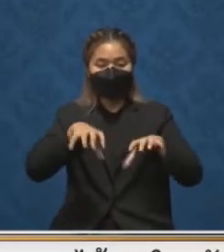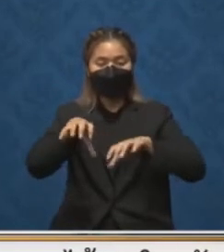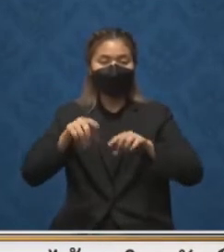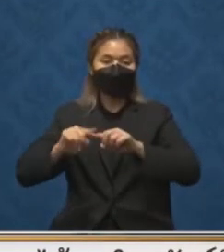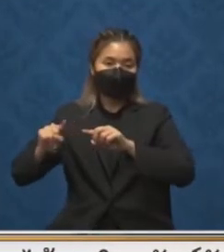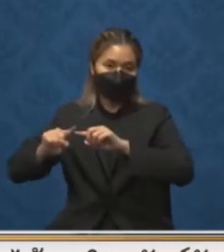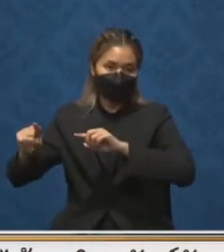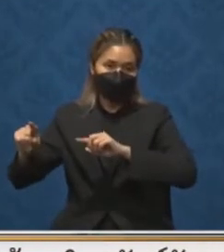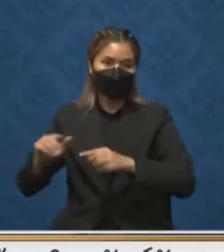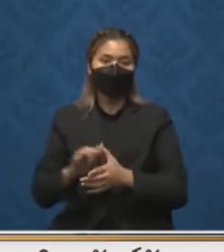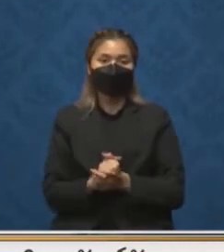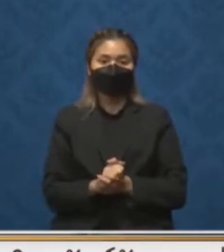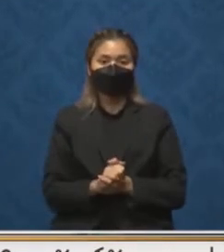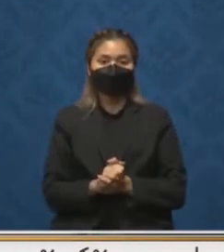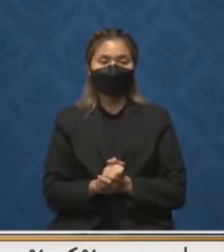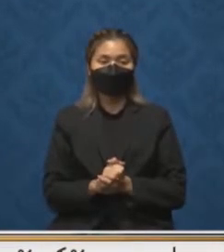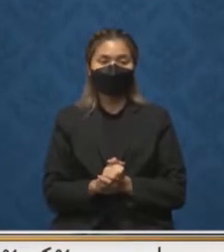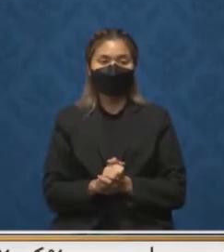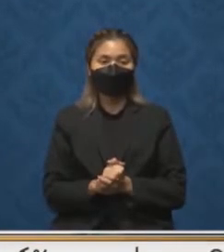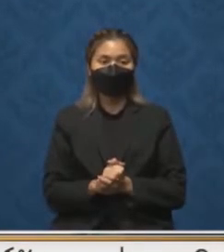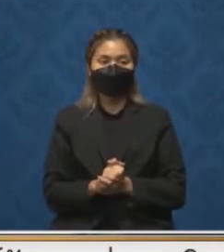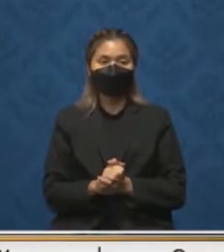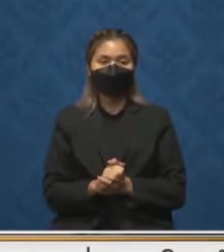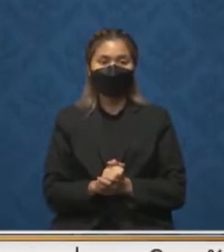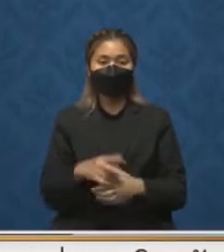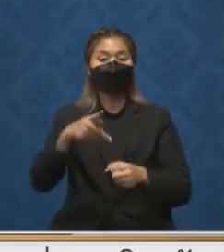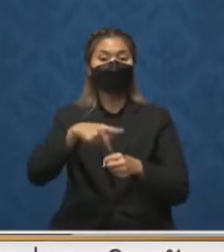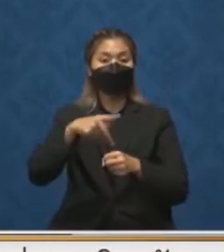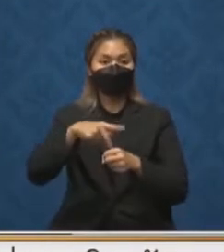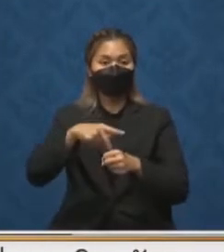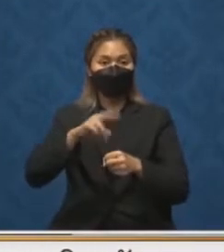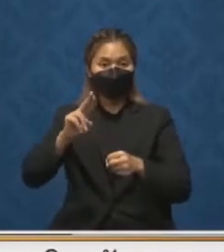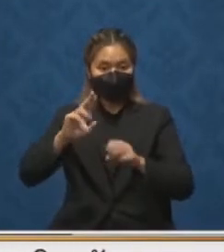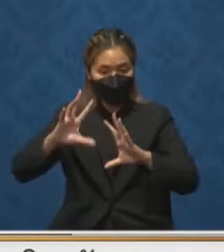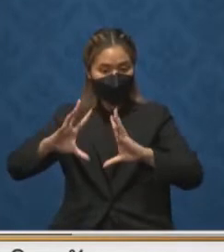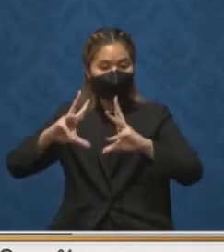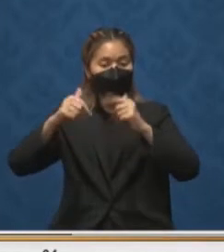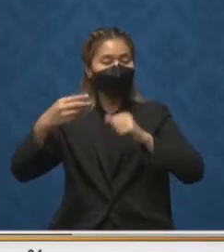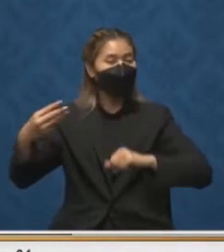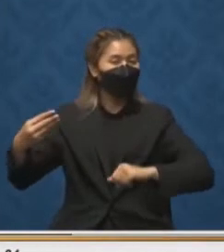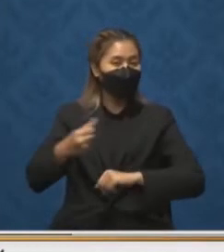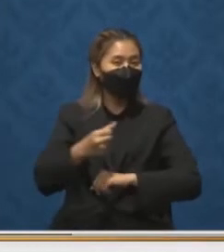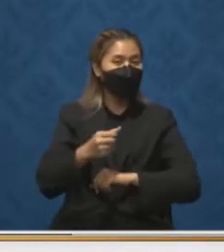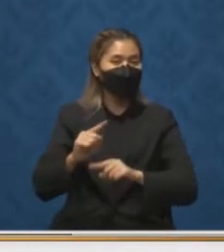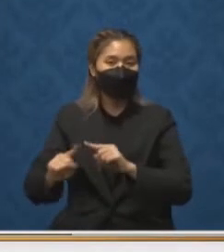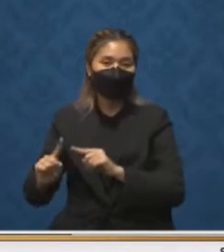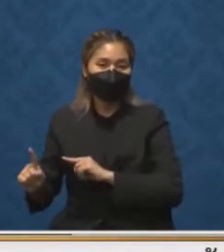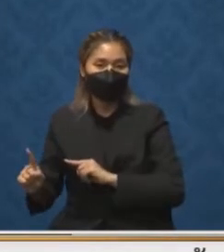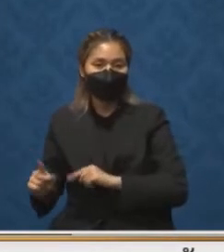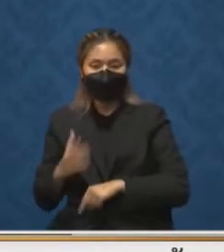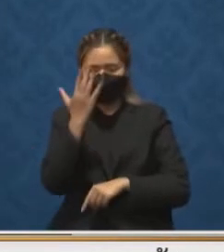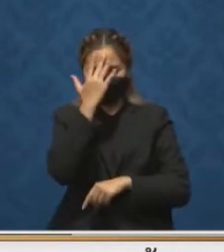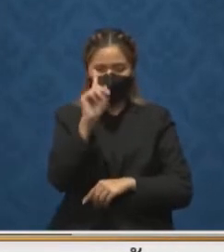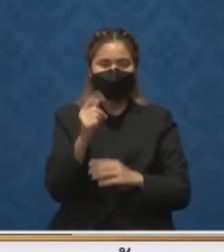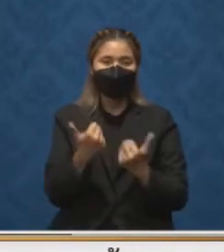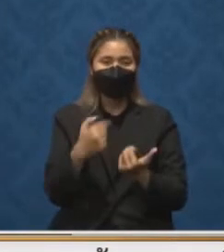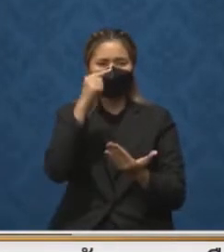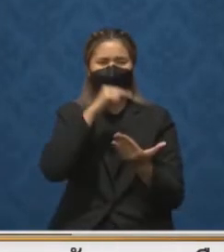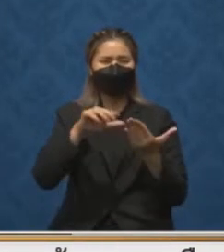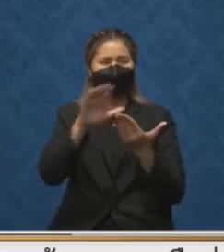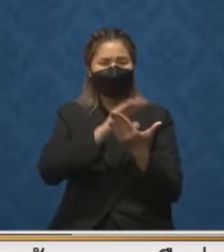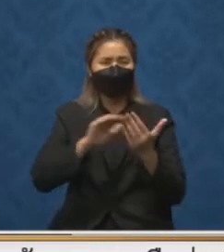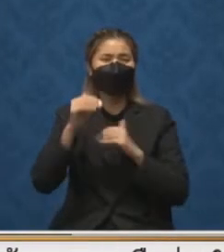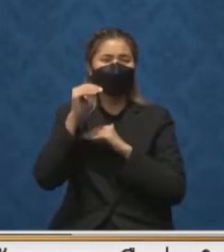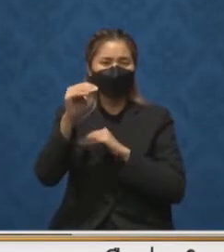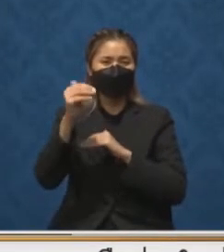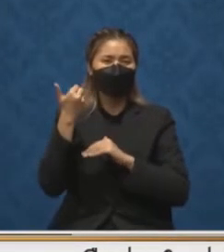จะใช้ให้มัหมดไปรวดเร็วมากนแ่ไหนเพรามนมจกด ปัติเศสไม่ได้วามันมจกดพอมจำก